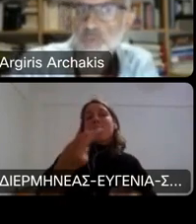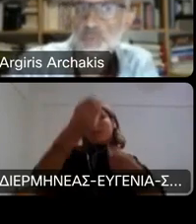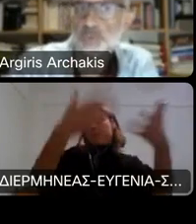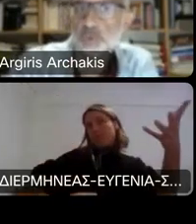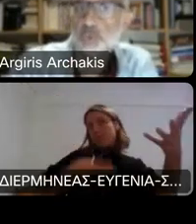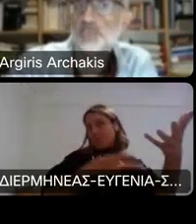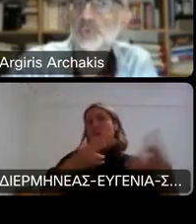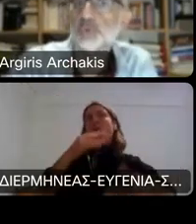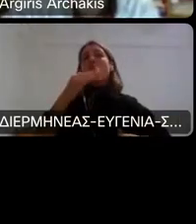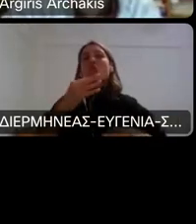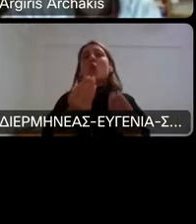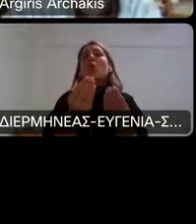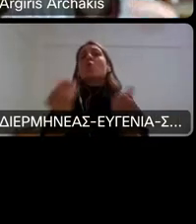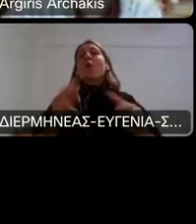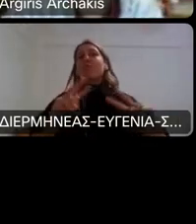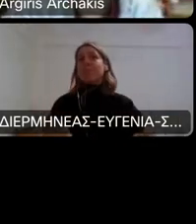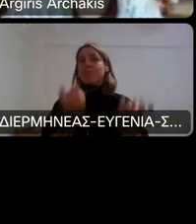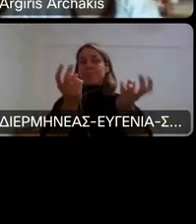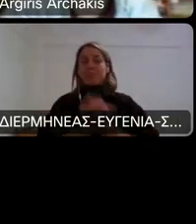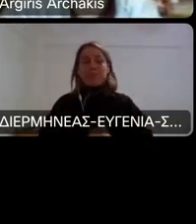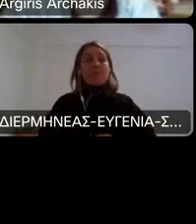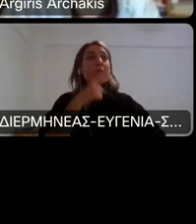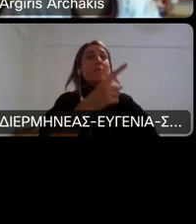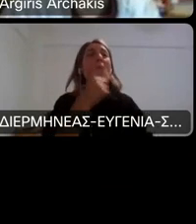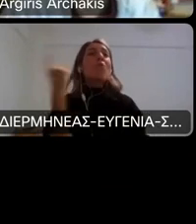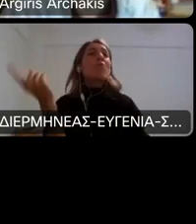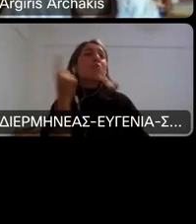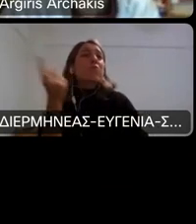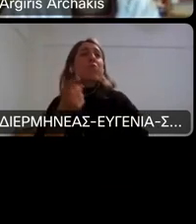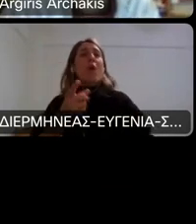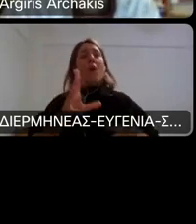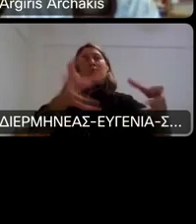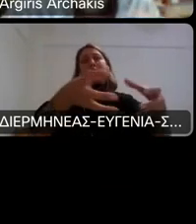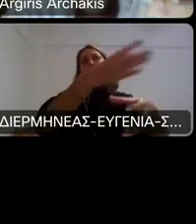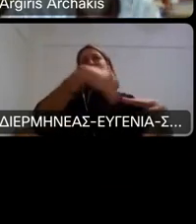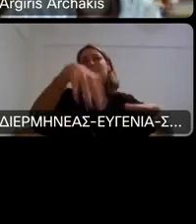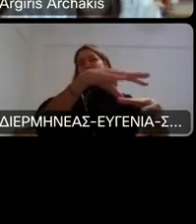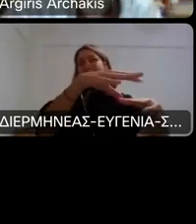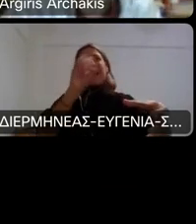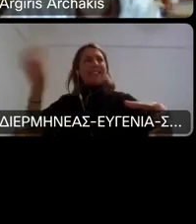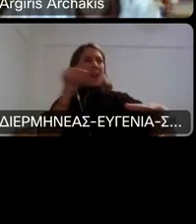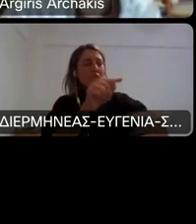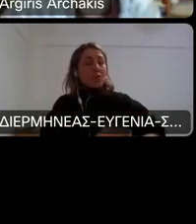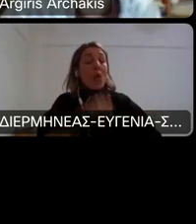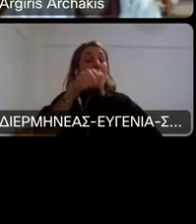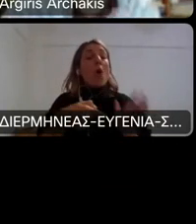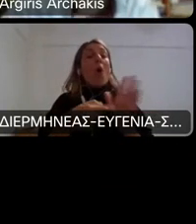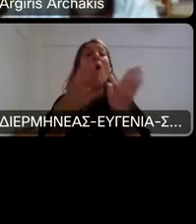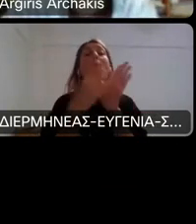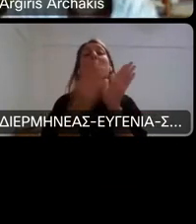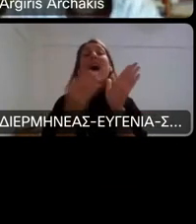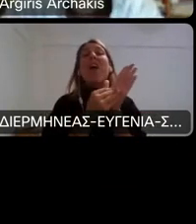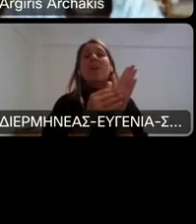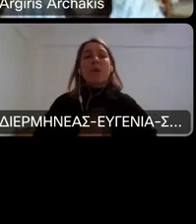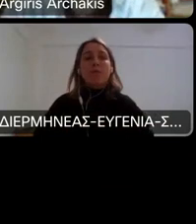Στέκομαι στους ποσοτικούς προσδιορισμούς που συχνά συνοδεύουν εθνικούς όρους και δίνω ένα σχετικό παράδειγμα όπου μπορούμε να